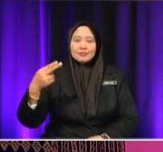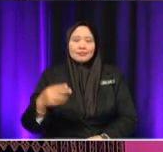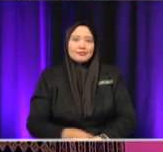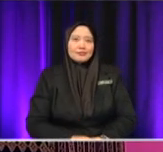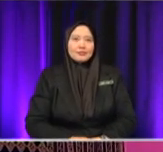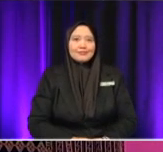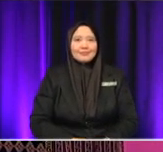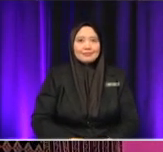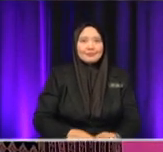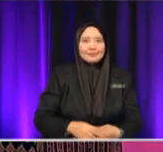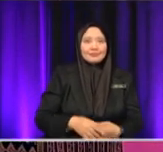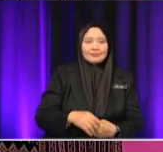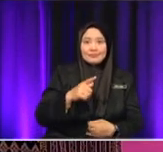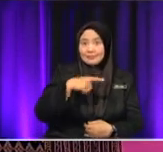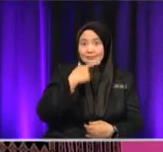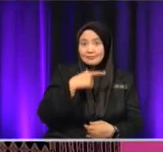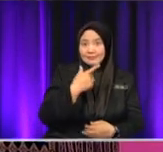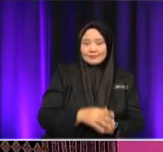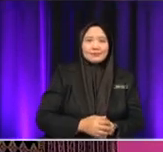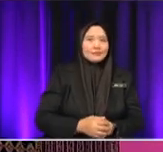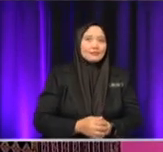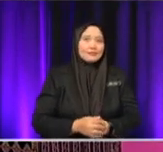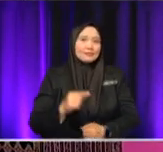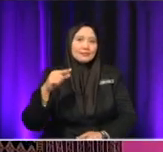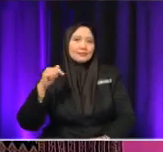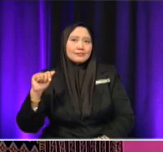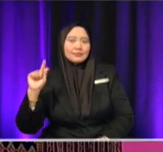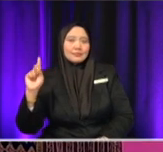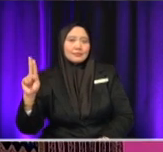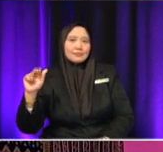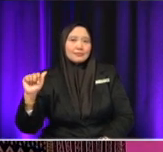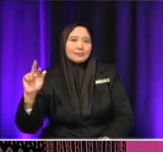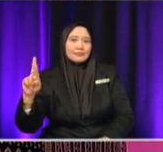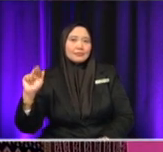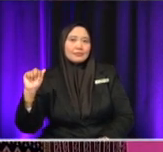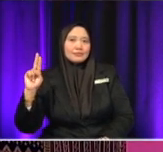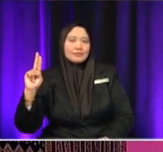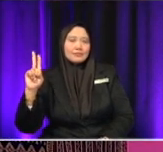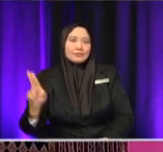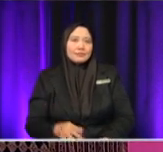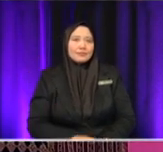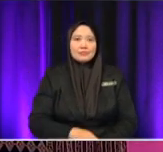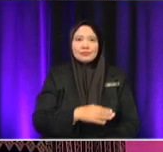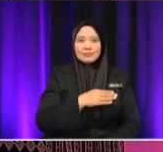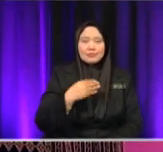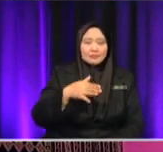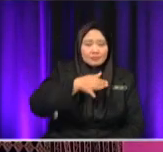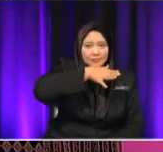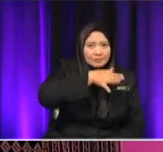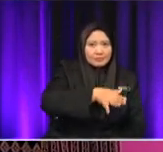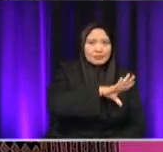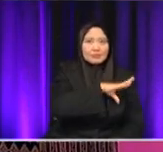para sahabat untuk pergi dahulu jalan ke depan Rasulullah dan Aisyah belum berlari di situ Di mana di sini Rasulullah